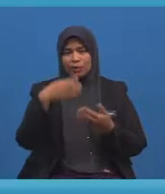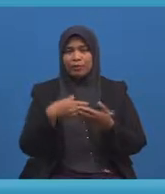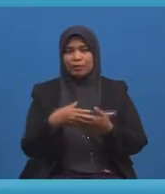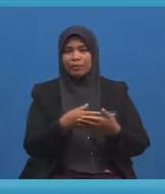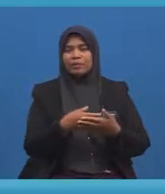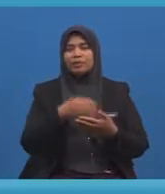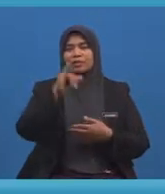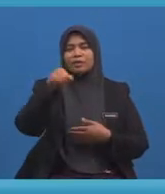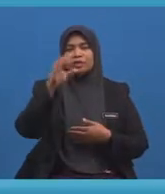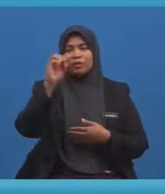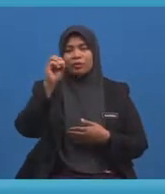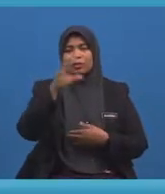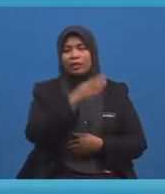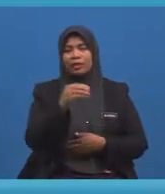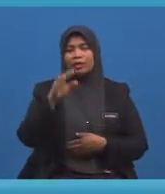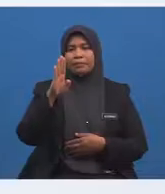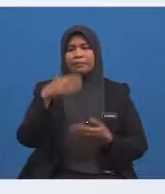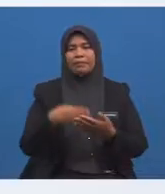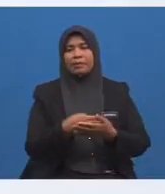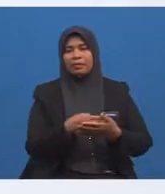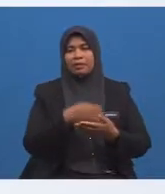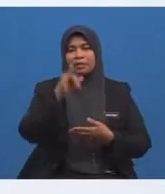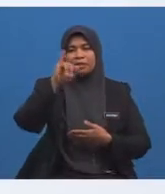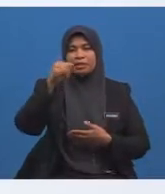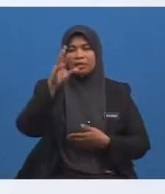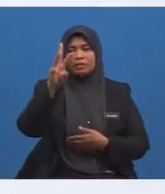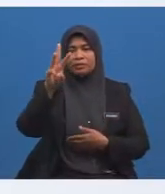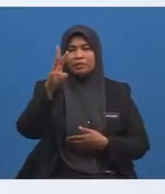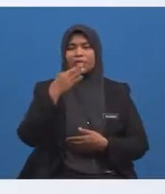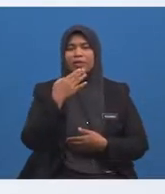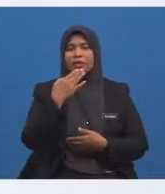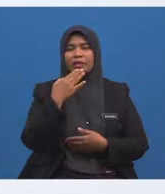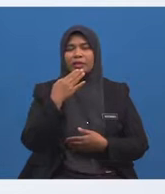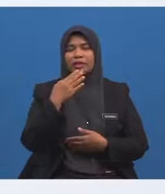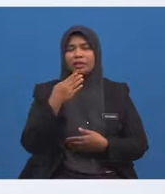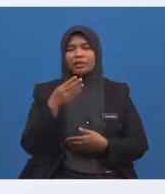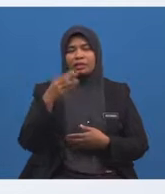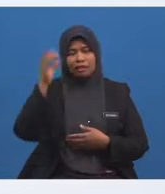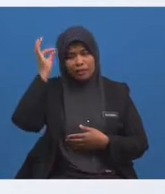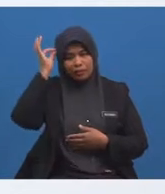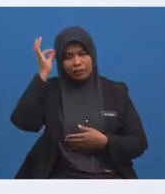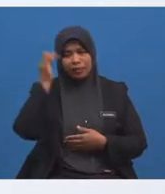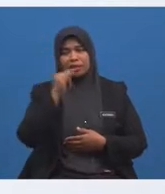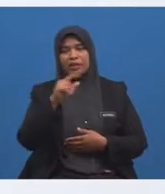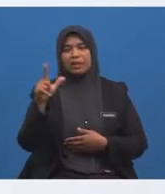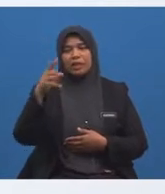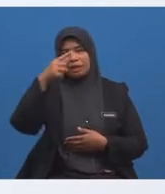Untuk baby J-O dan baby J-W, warna rambut mereka ialah warna hitam